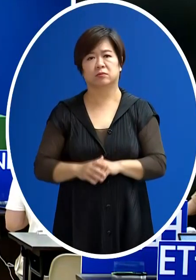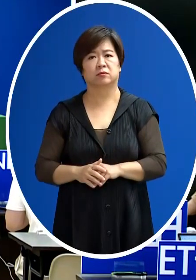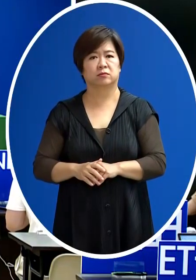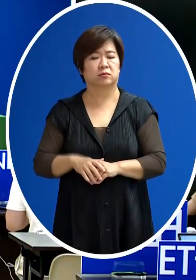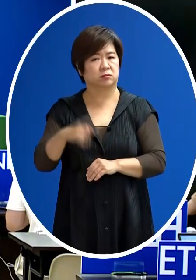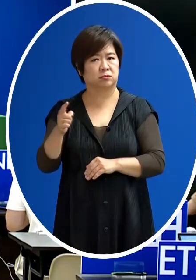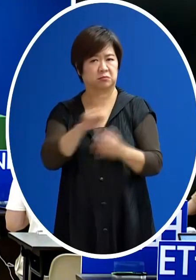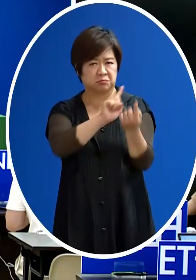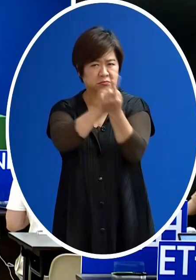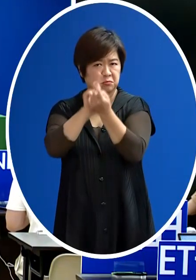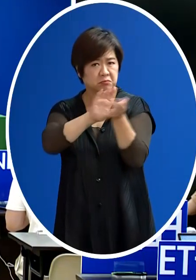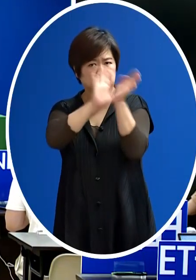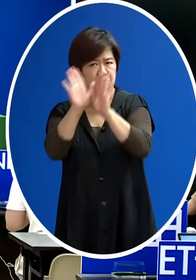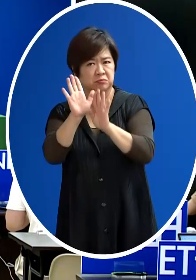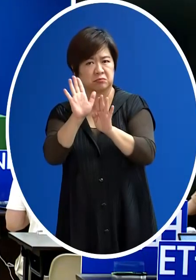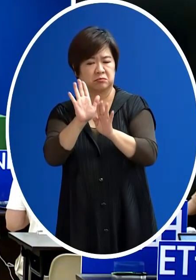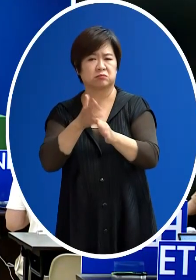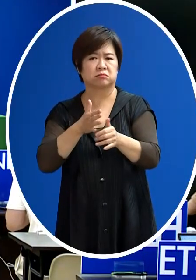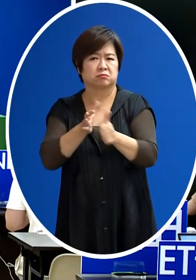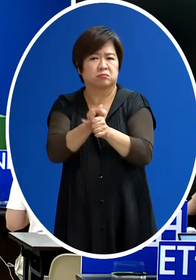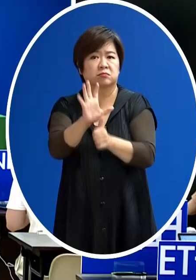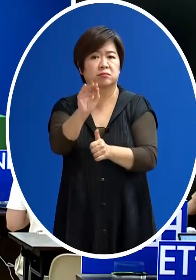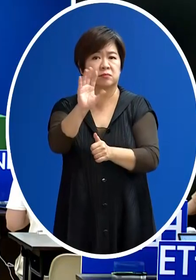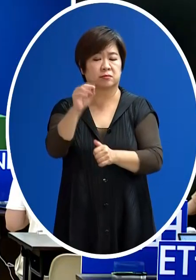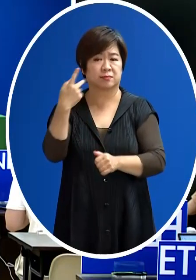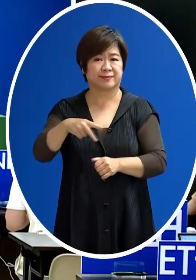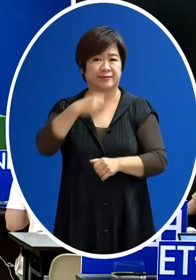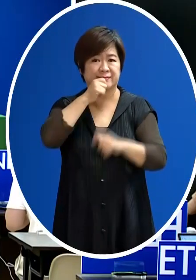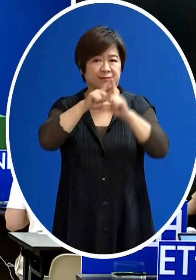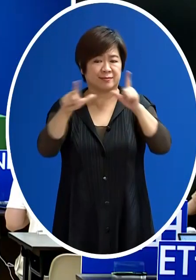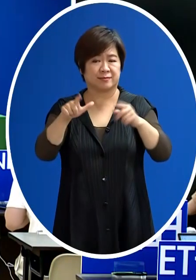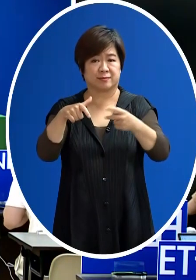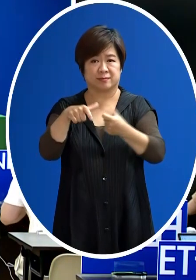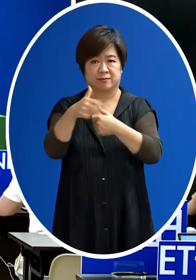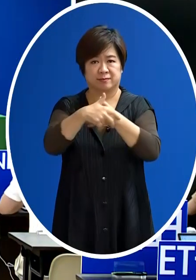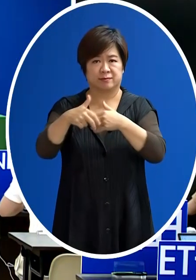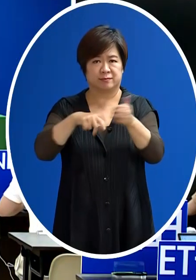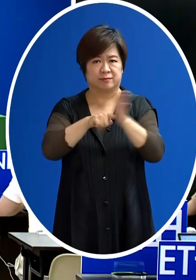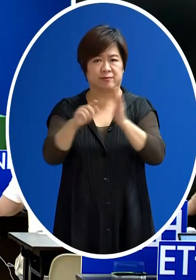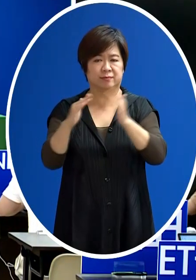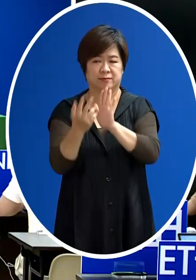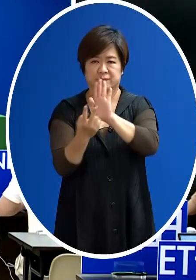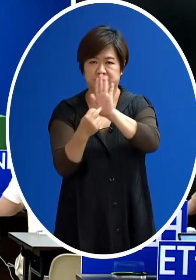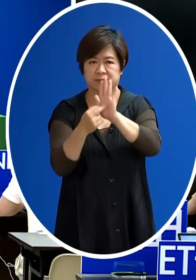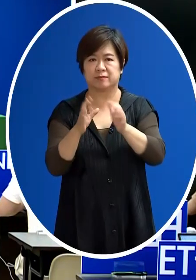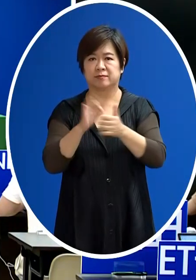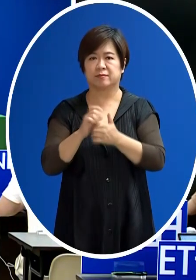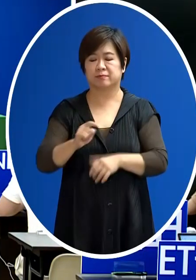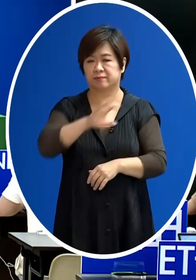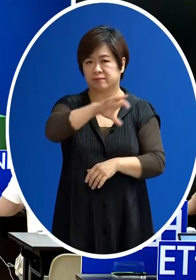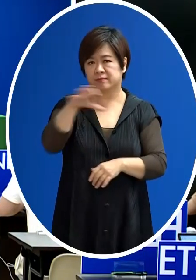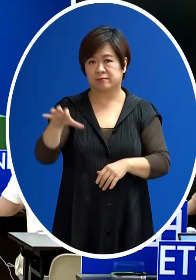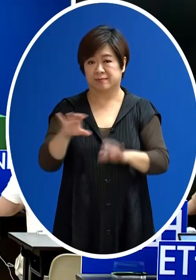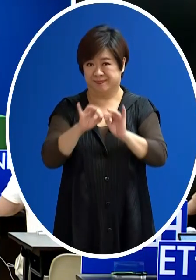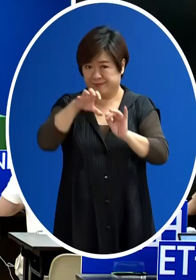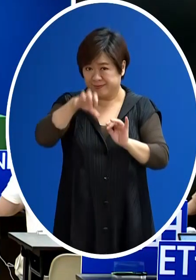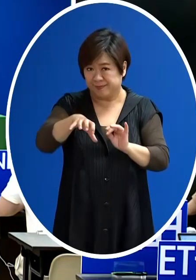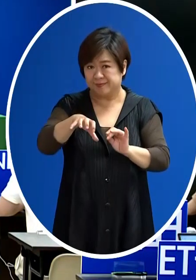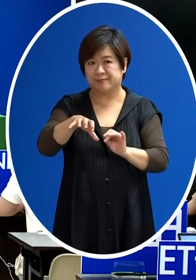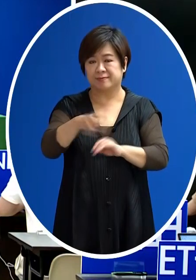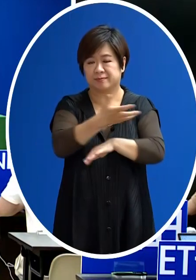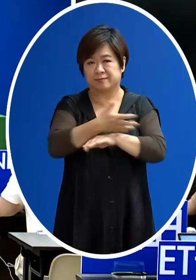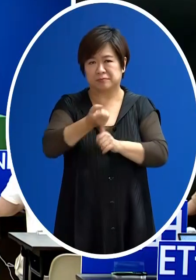进行框列？第二题是台大工卫专家指出，国内防疫应该要采取地方流行监测，如此一来，预估